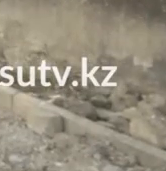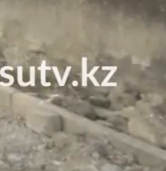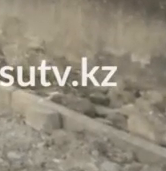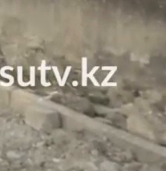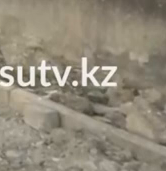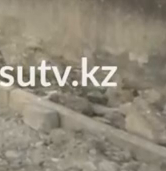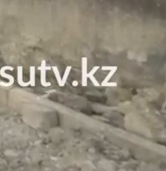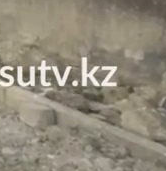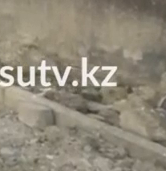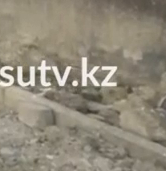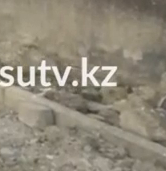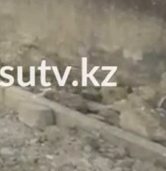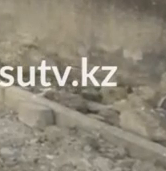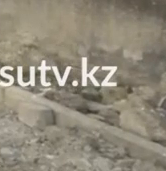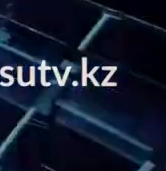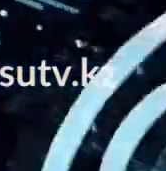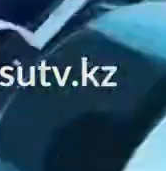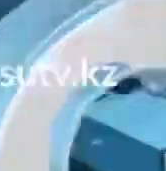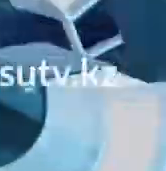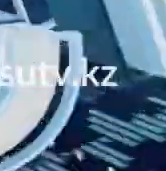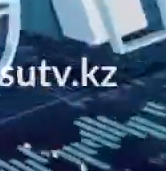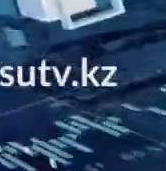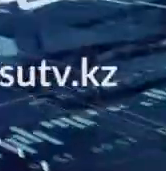ЖТСУ, Аксусский район.